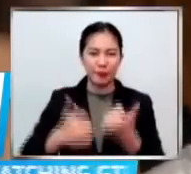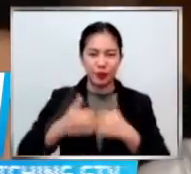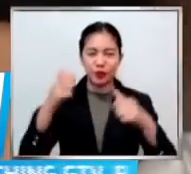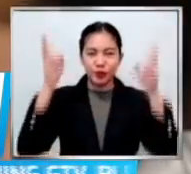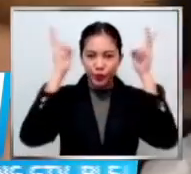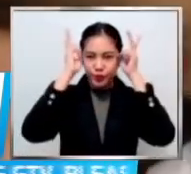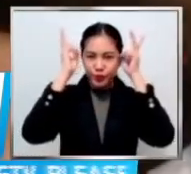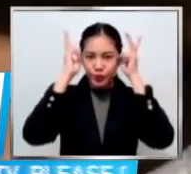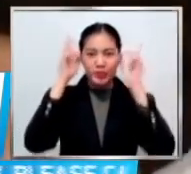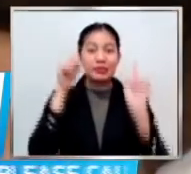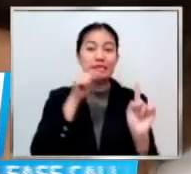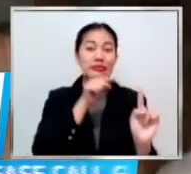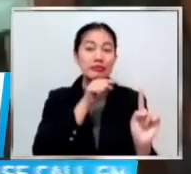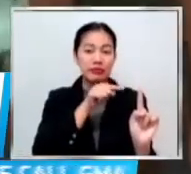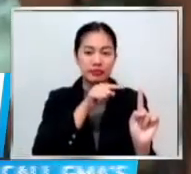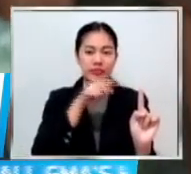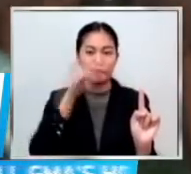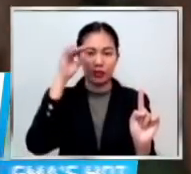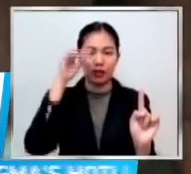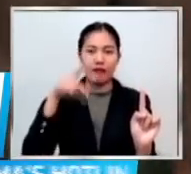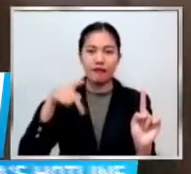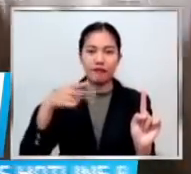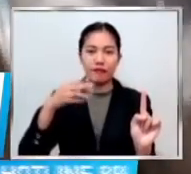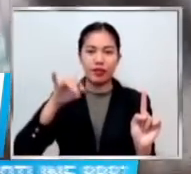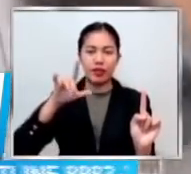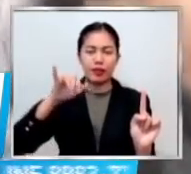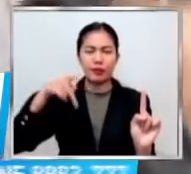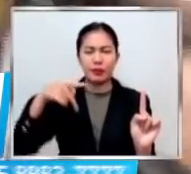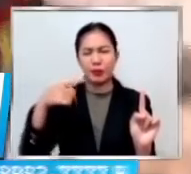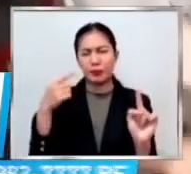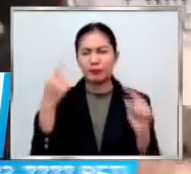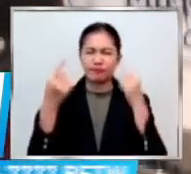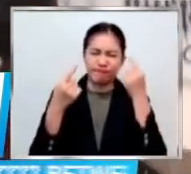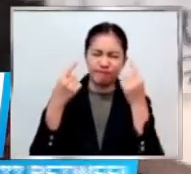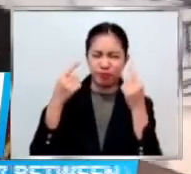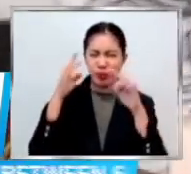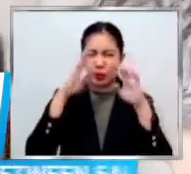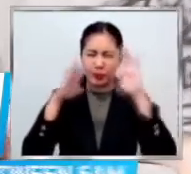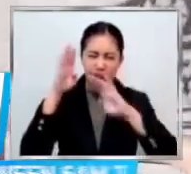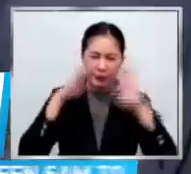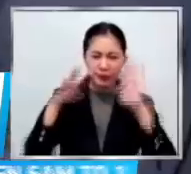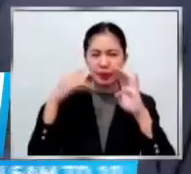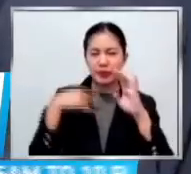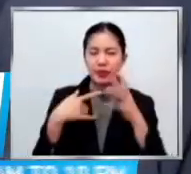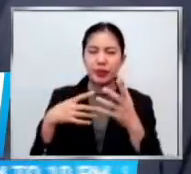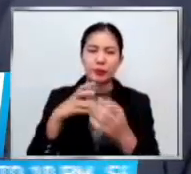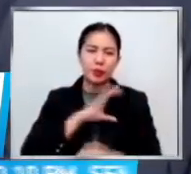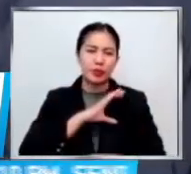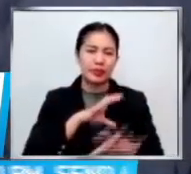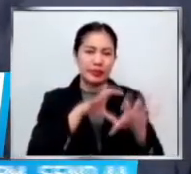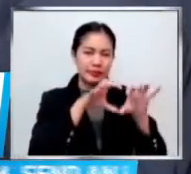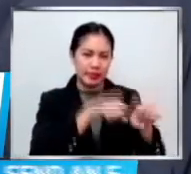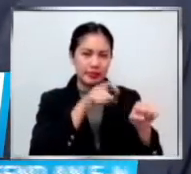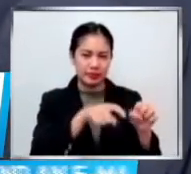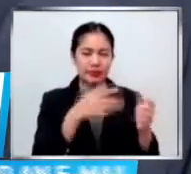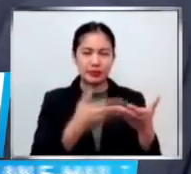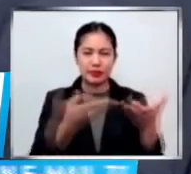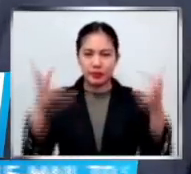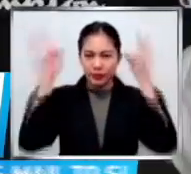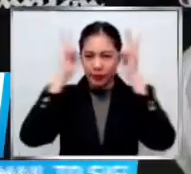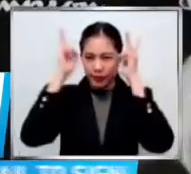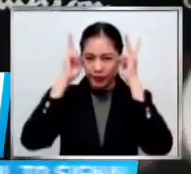dahil nakuha ang lahat ng kanyang paninda. Naaabot sa 2,000 piso ang halaga. Hiling niya konting konsiderasyon, lalo't pandemic